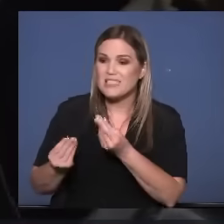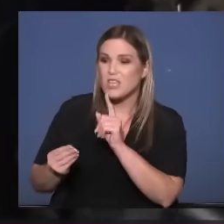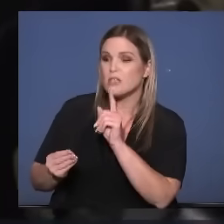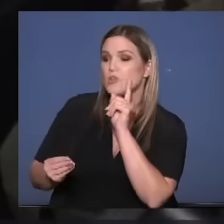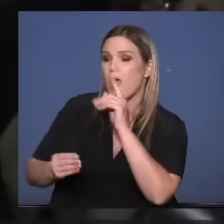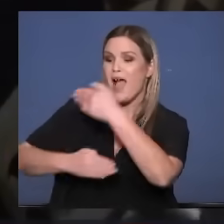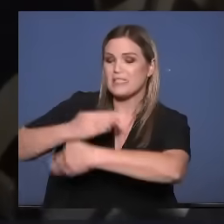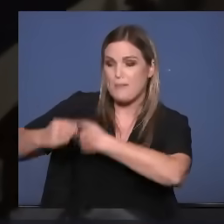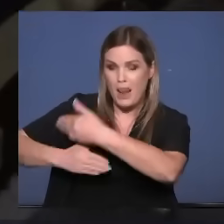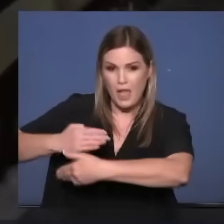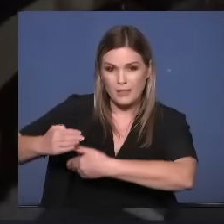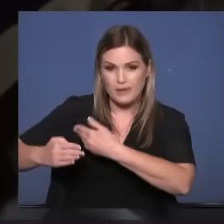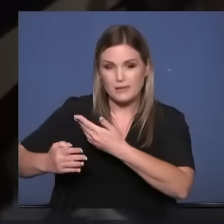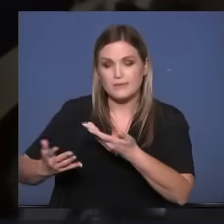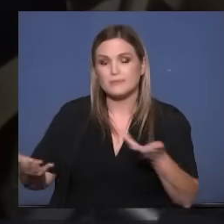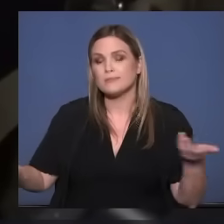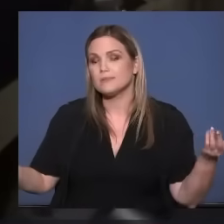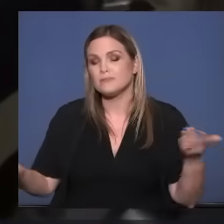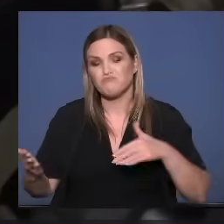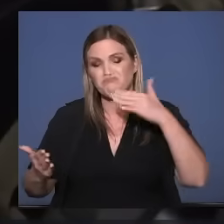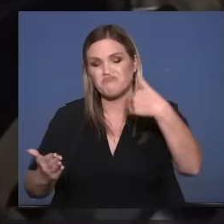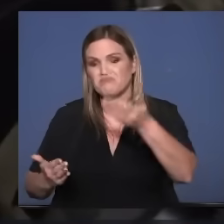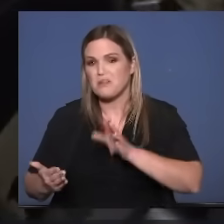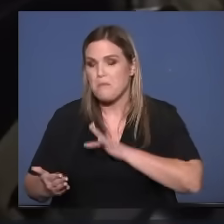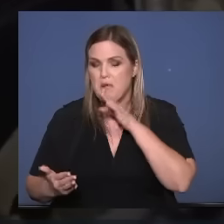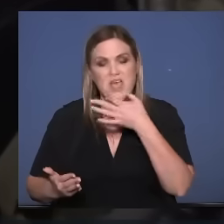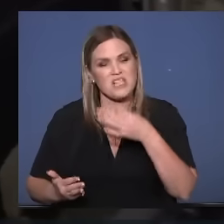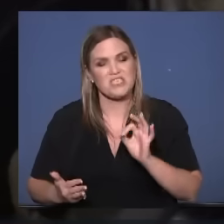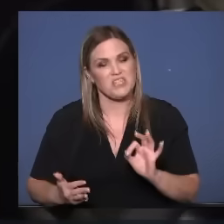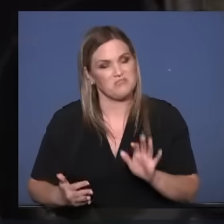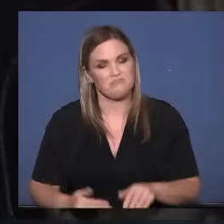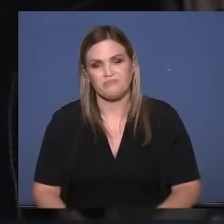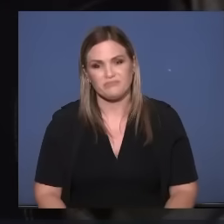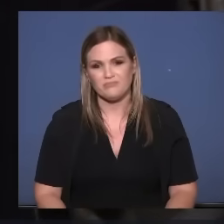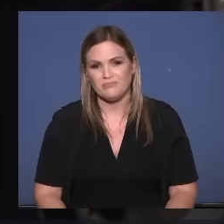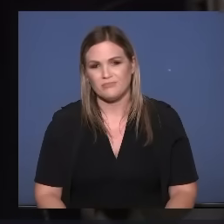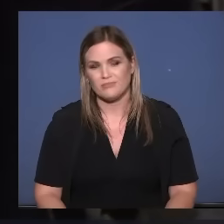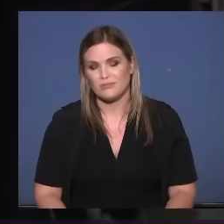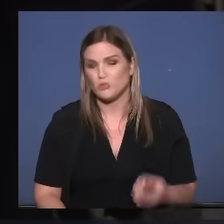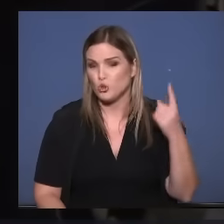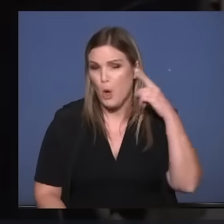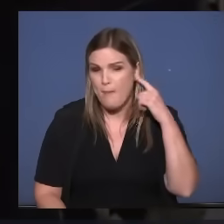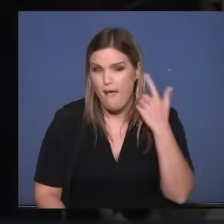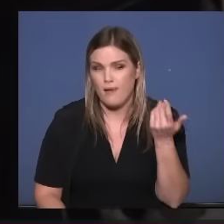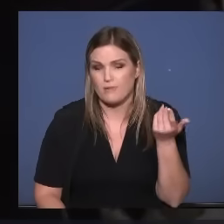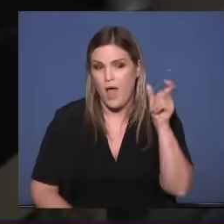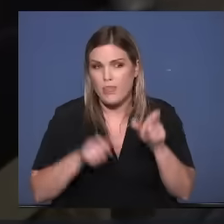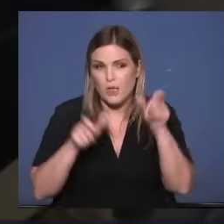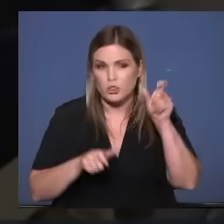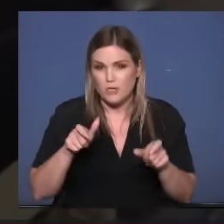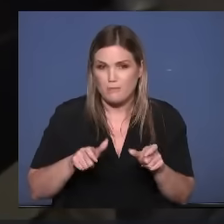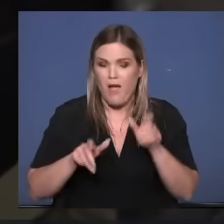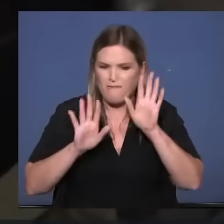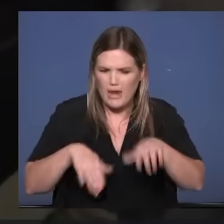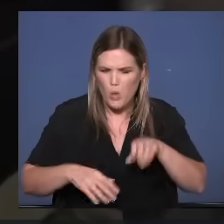אז אנחנו נהייה בבעיה בעיה רצינית אני שומע יותר ויותר אנשים אפילו שורשיים